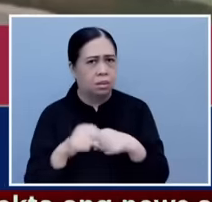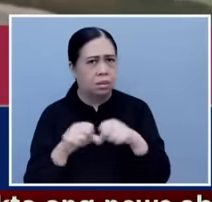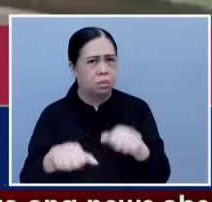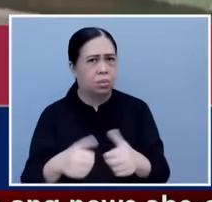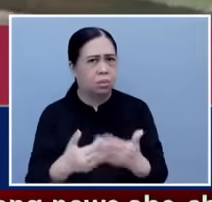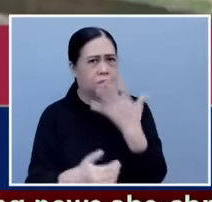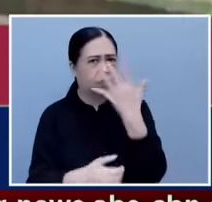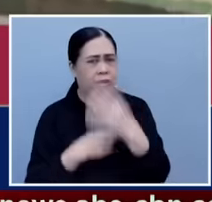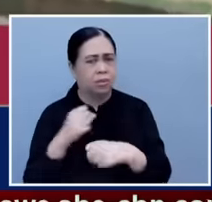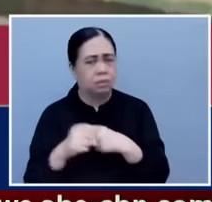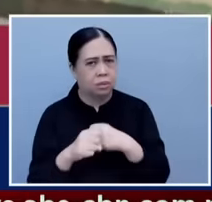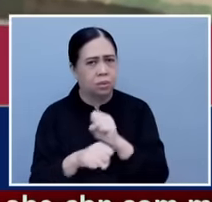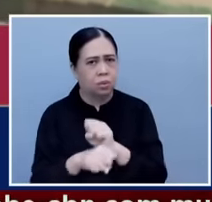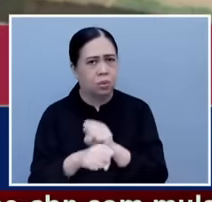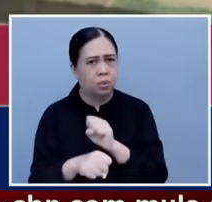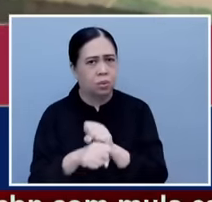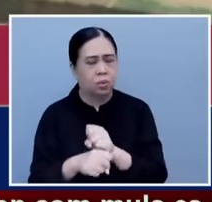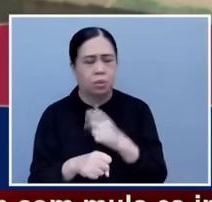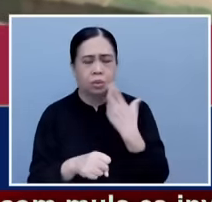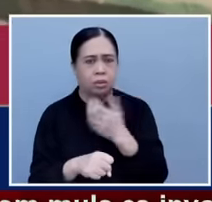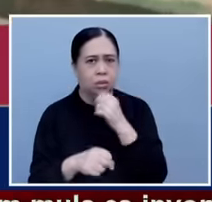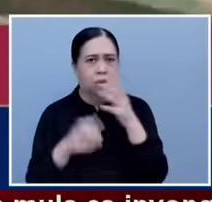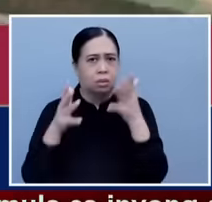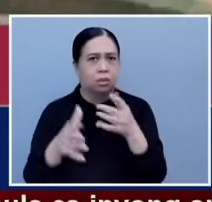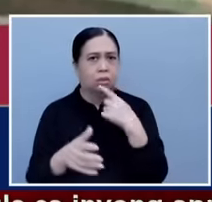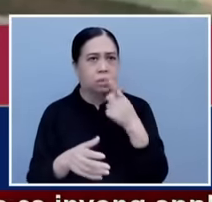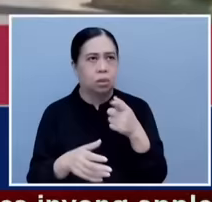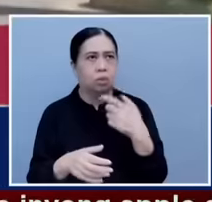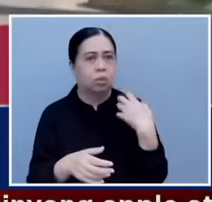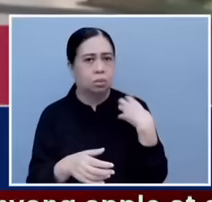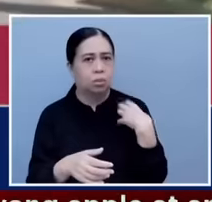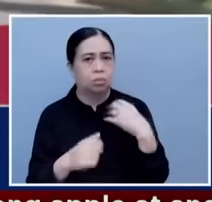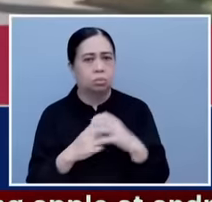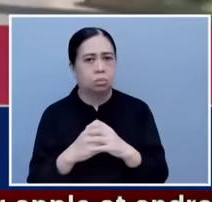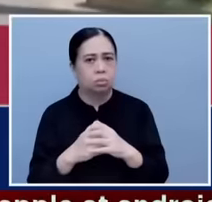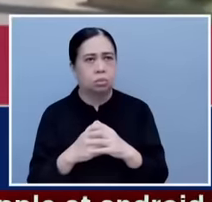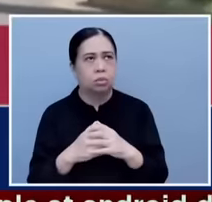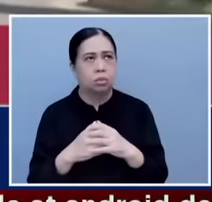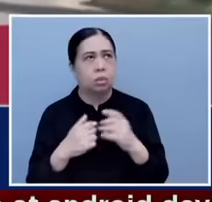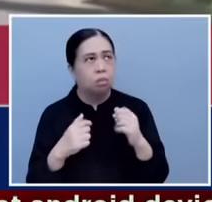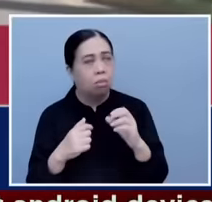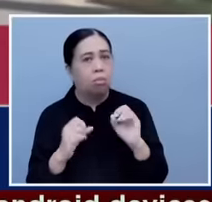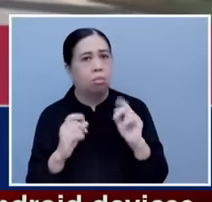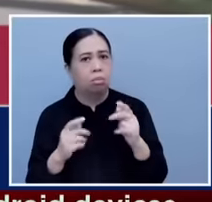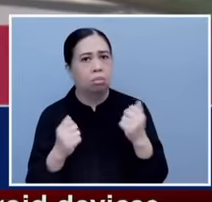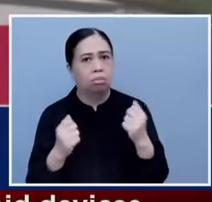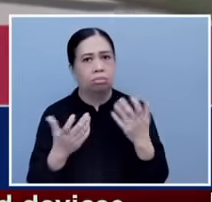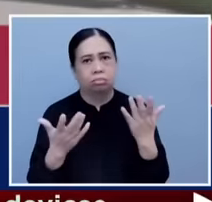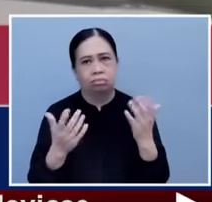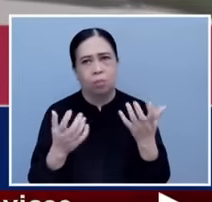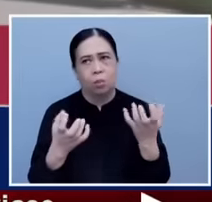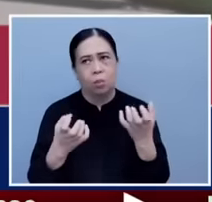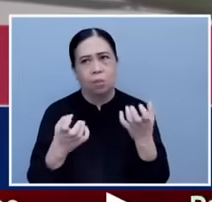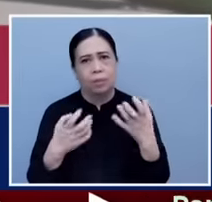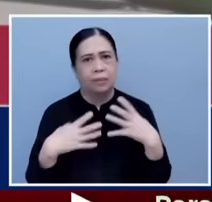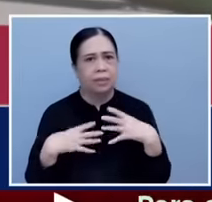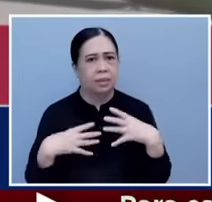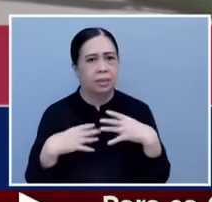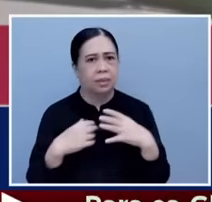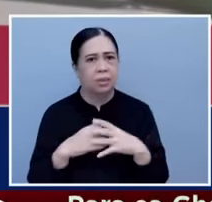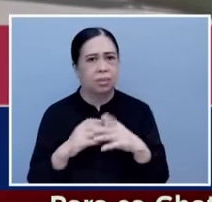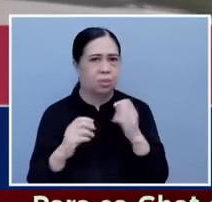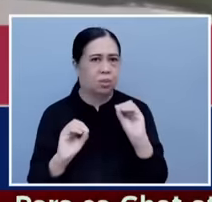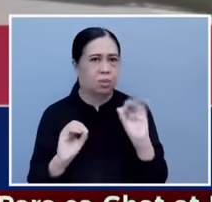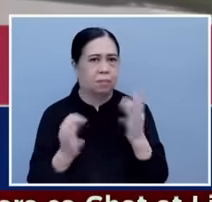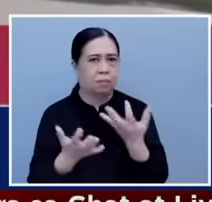5 years, so hindi ka namin papabayaan, sabi naman nila. Kagagaling ko lang din naman sa vacation, walang pera. At